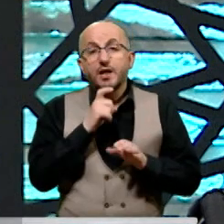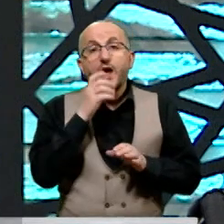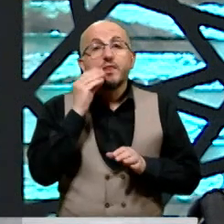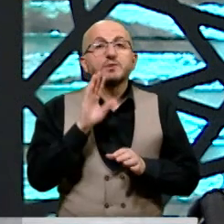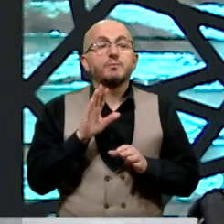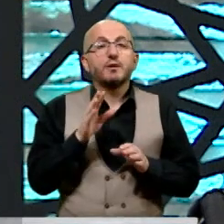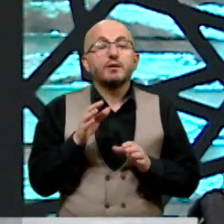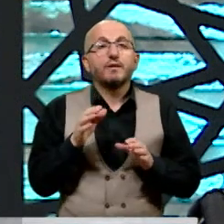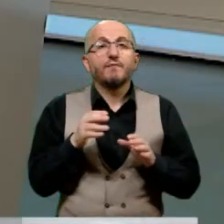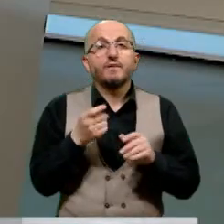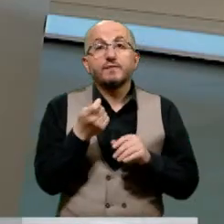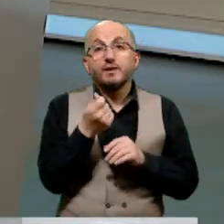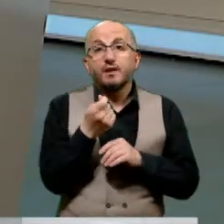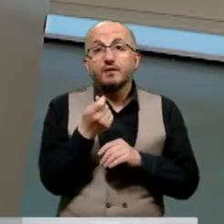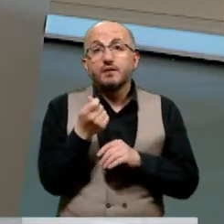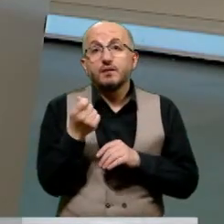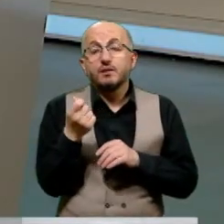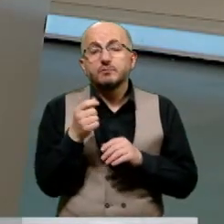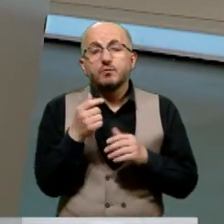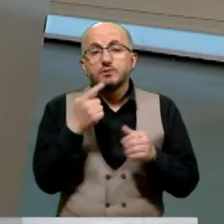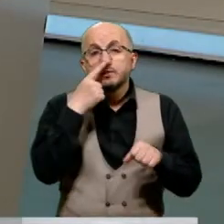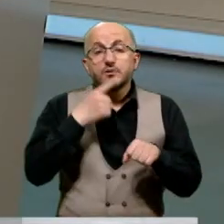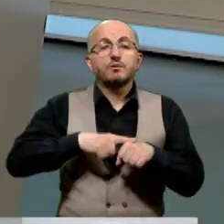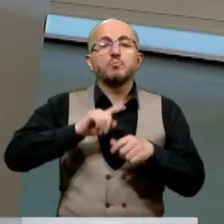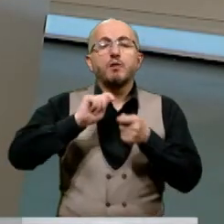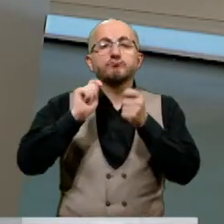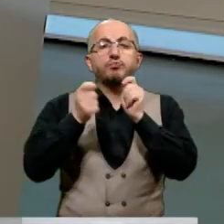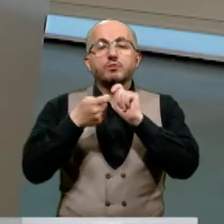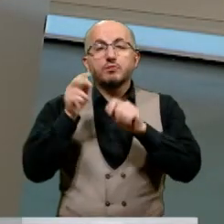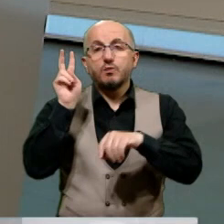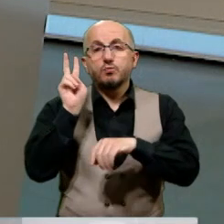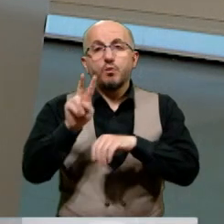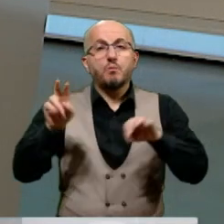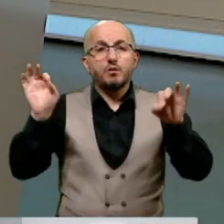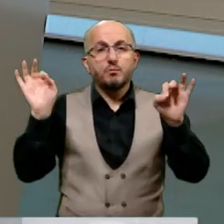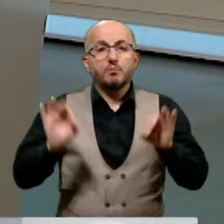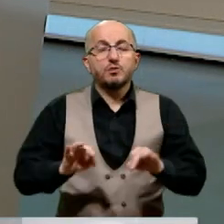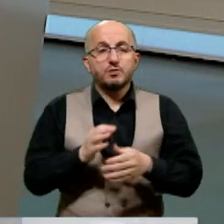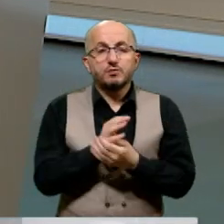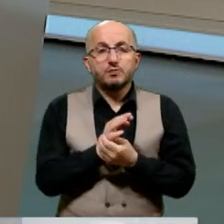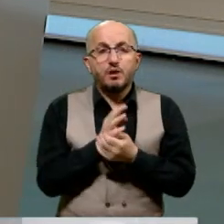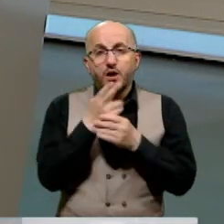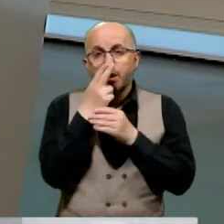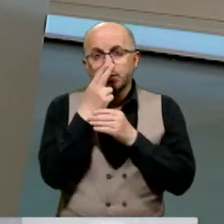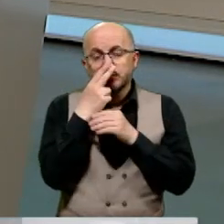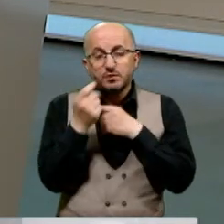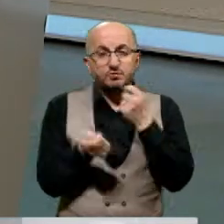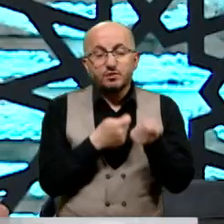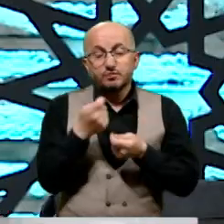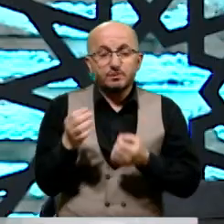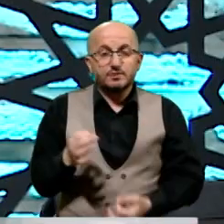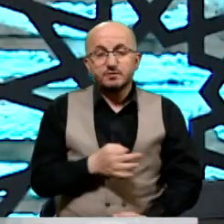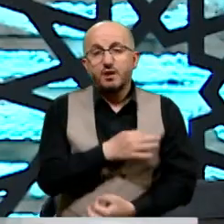gelinen son noktada fiyatlarda çok inanılmaz değişiklikler görmeye de alışmaya çalışıyoruz